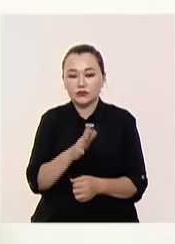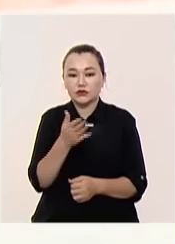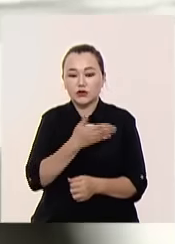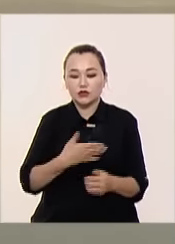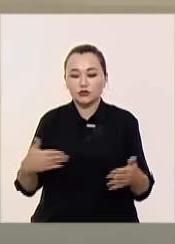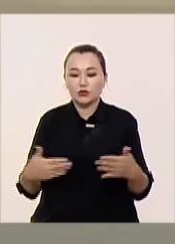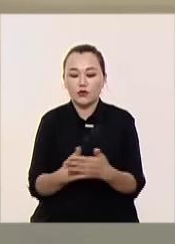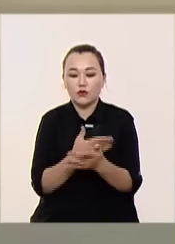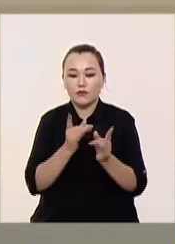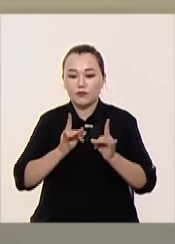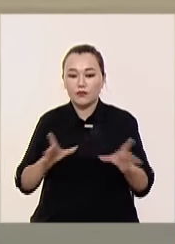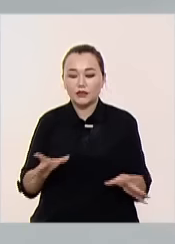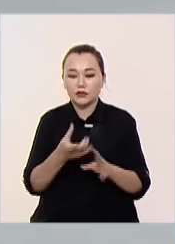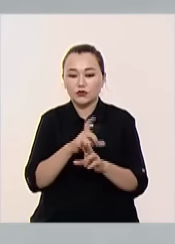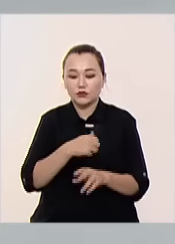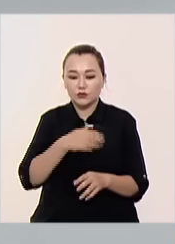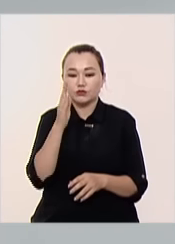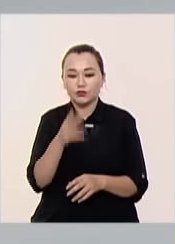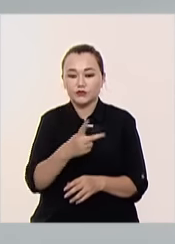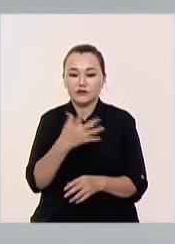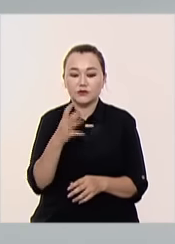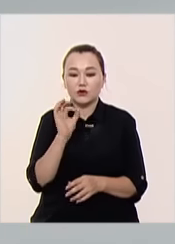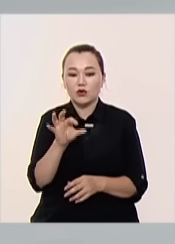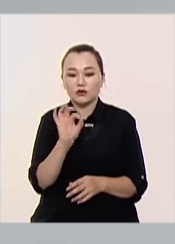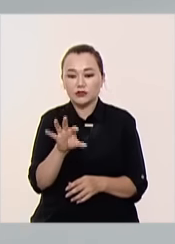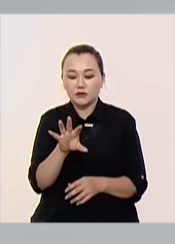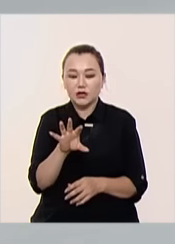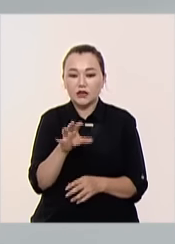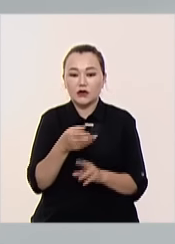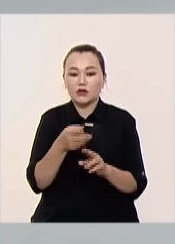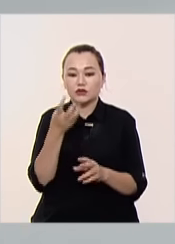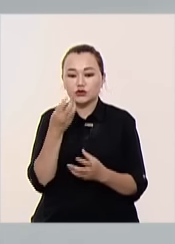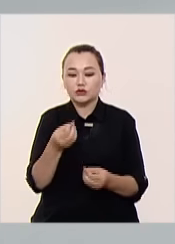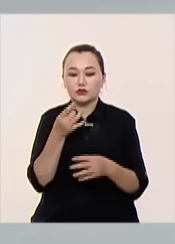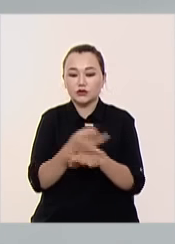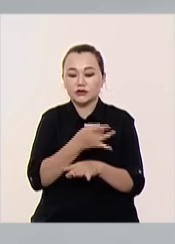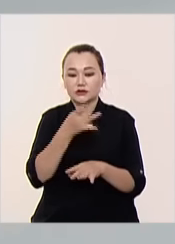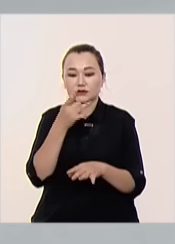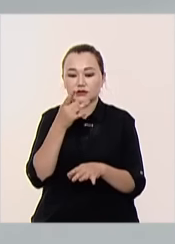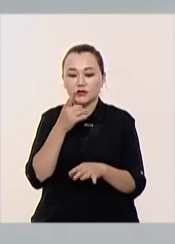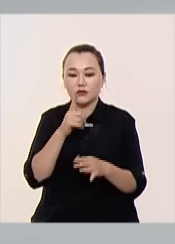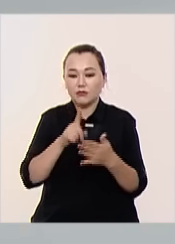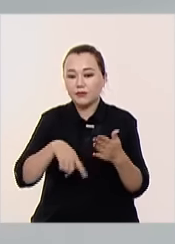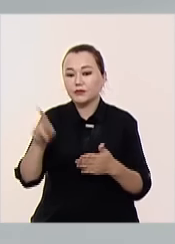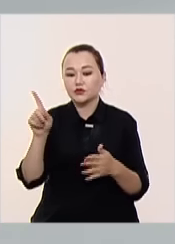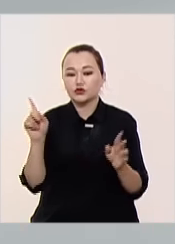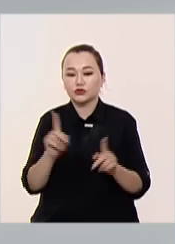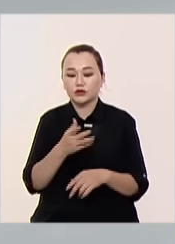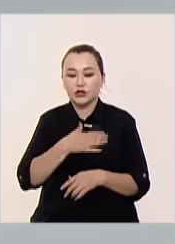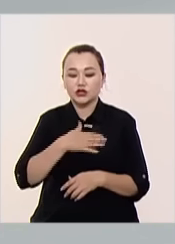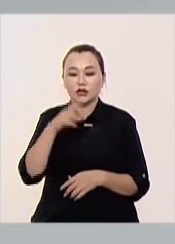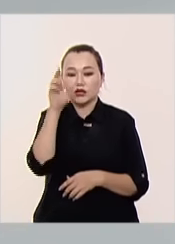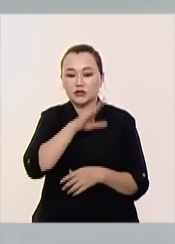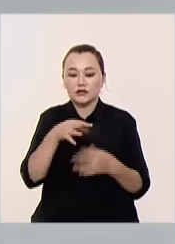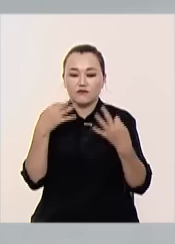новый праздник, который мы будем отмечать 25 октября, он еще раз подчеркнет, что наше государство